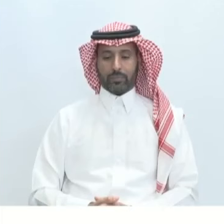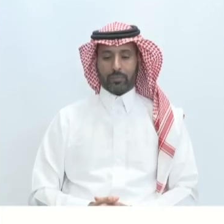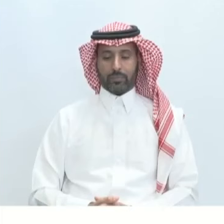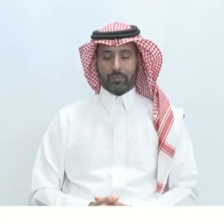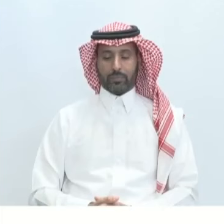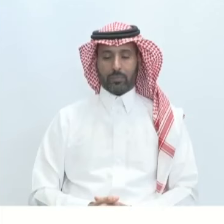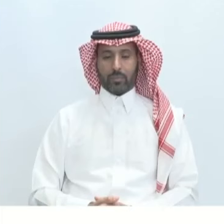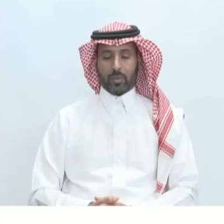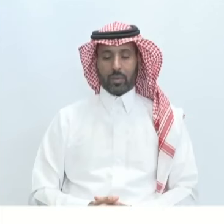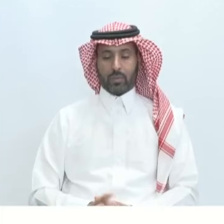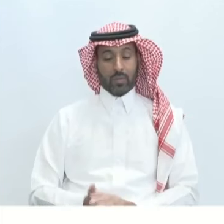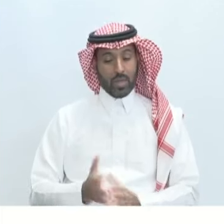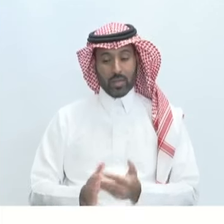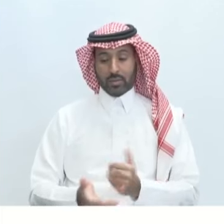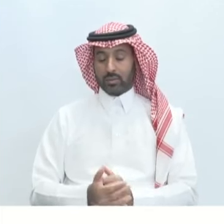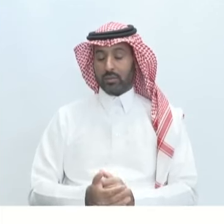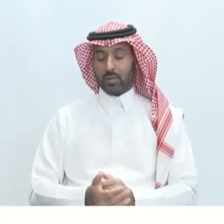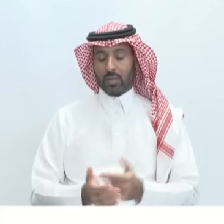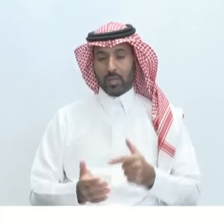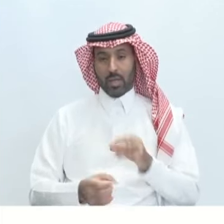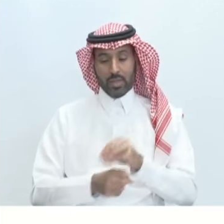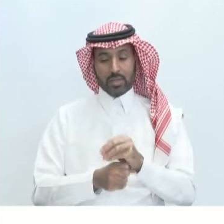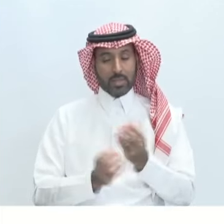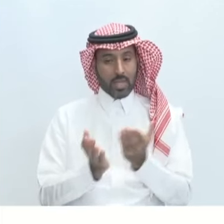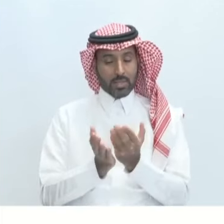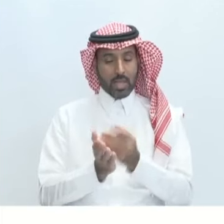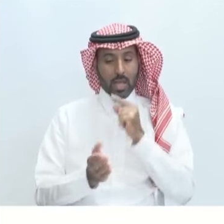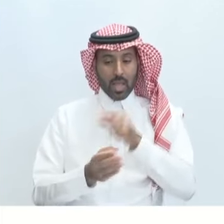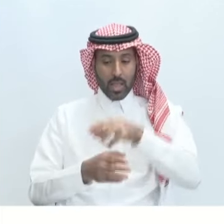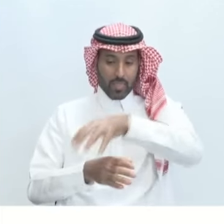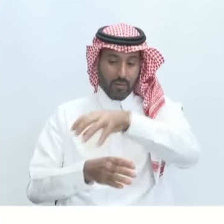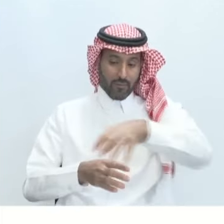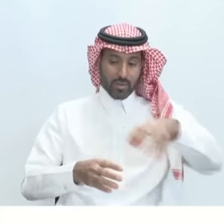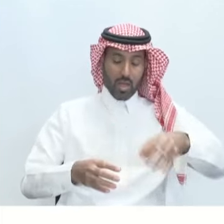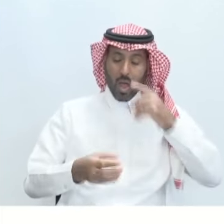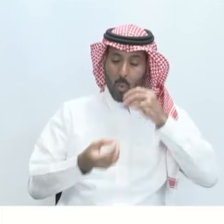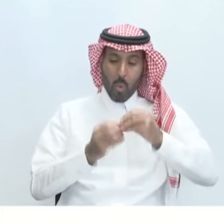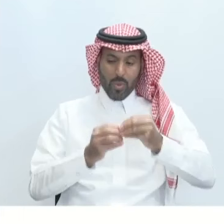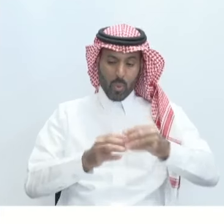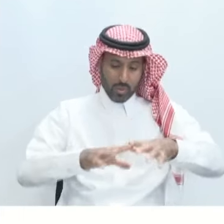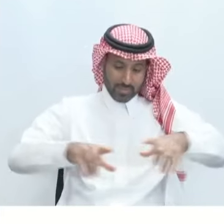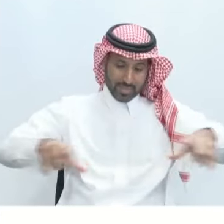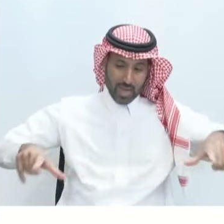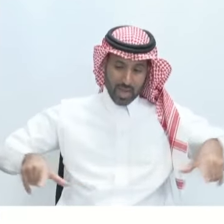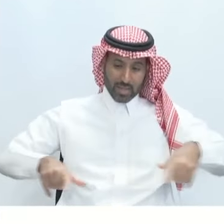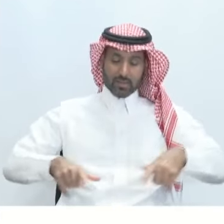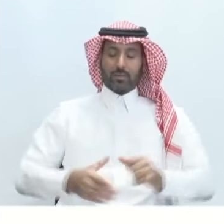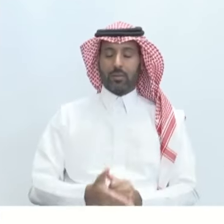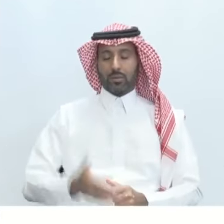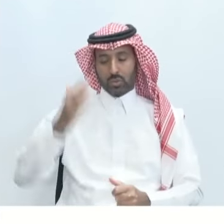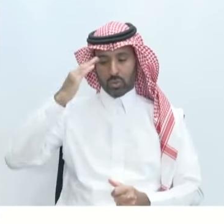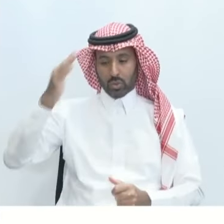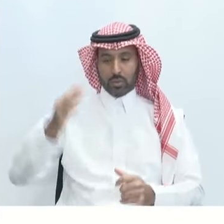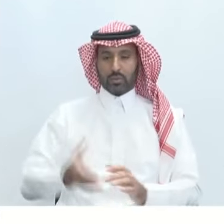سيتوقف اذا في هذا الدرس تحدثنا عن اضافه العوائق وتلوين المساحات شكرا